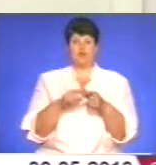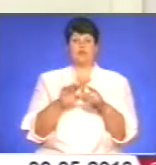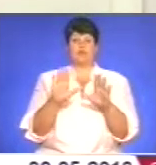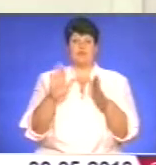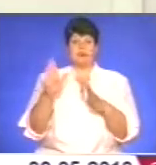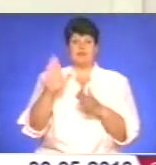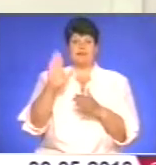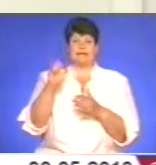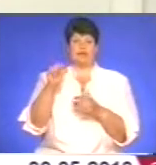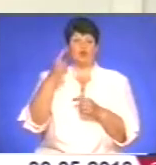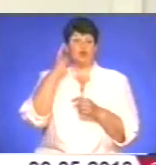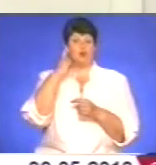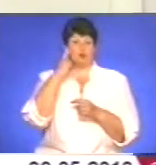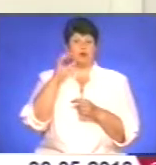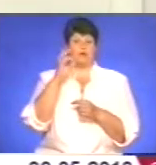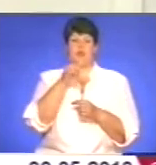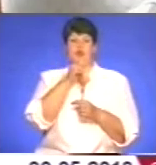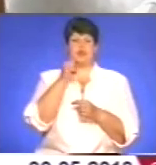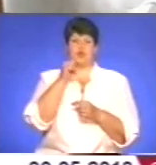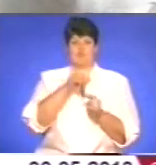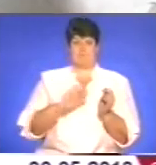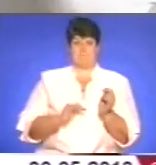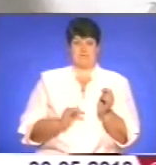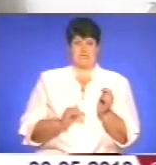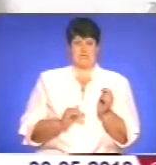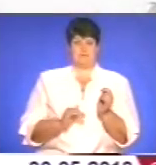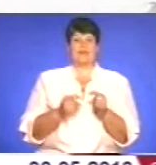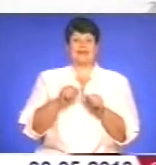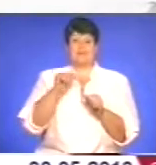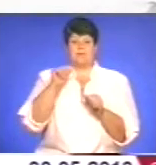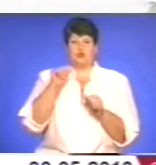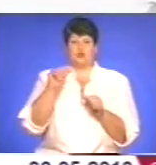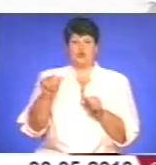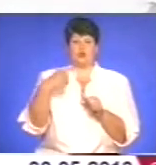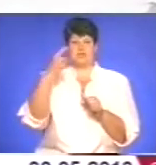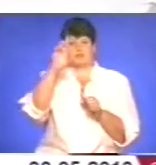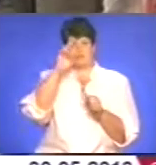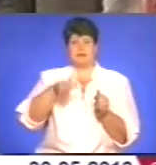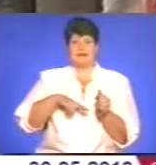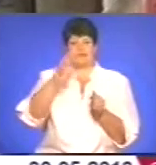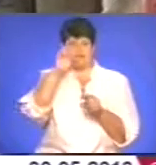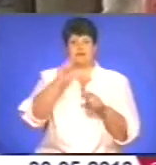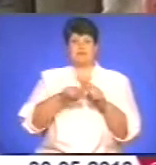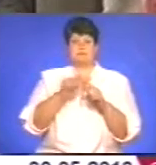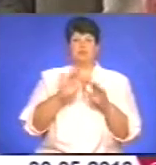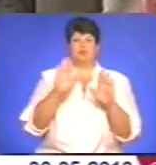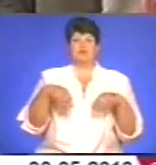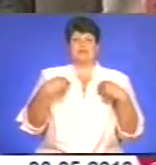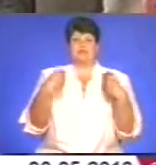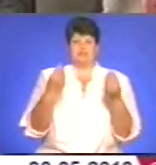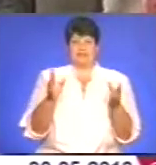дозволяє десь думати про тіньовий бізнес. Крім того, облдержадміністрація та державна інспекція надаватимуть